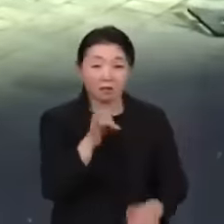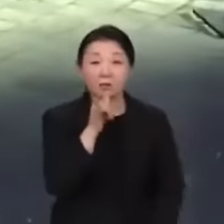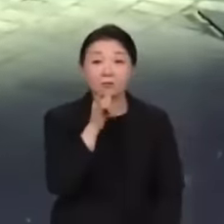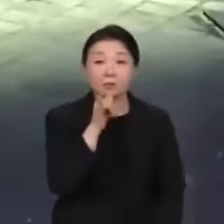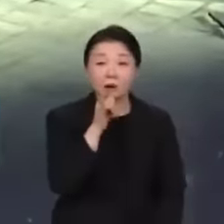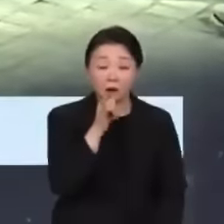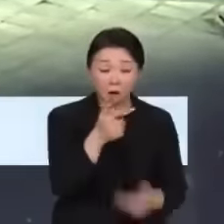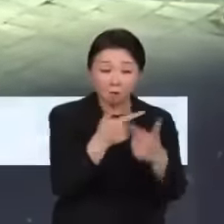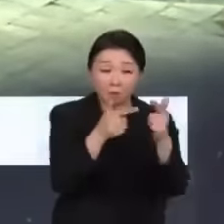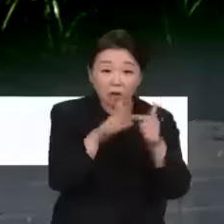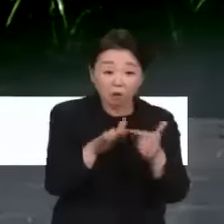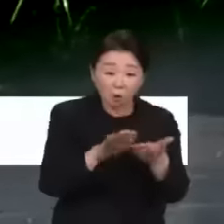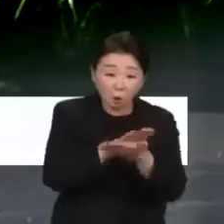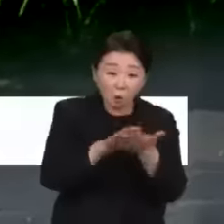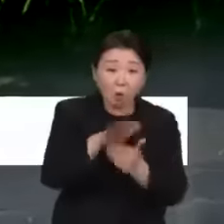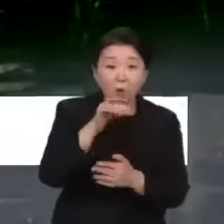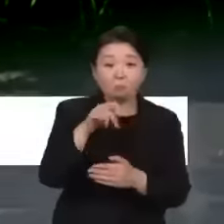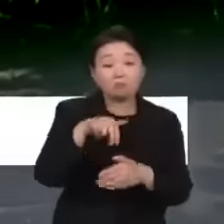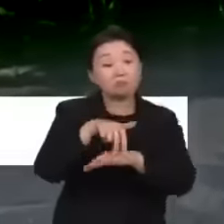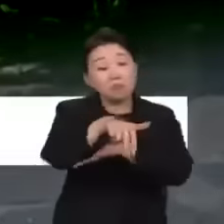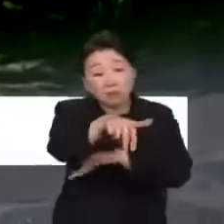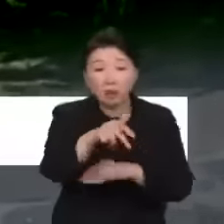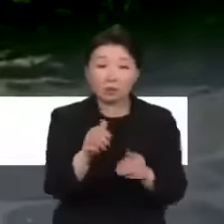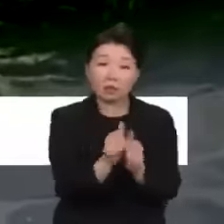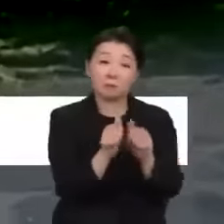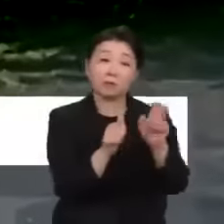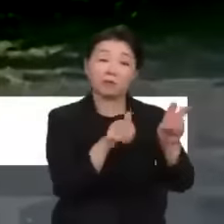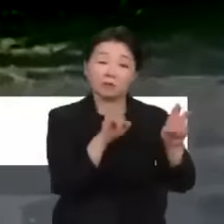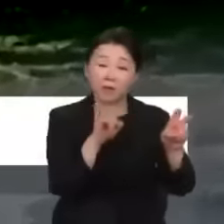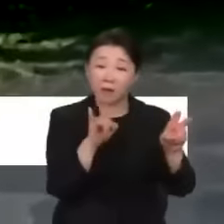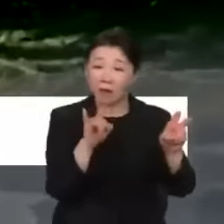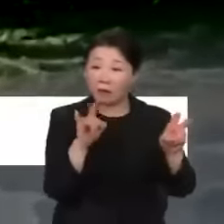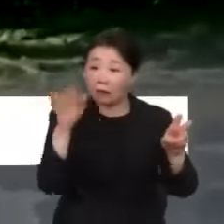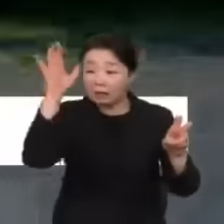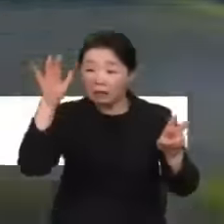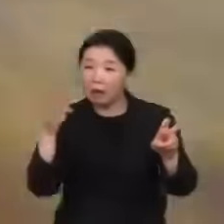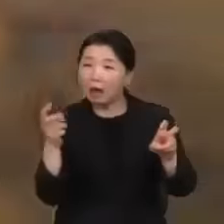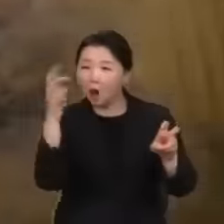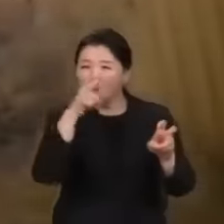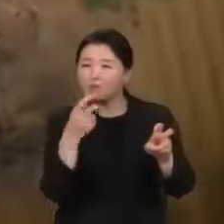부산에선 도심 공원을 산책하던 20대 남성이 들깨에 얼굴을 물렸습니다.